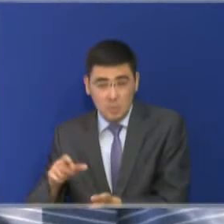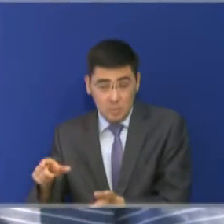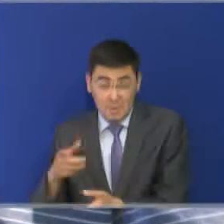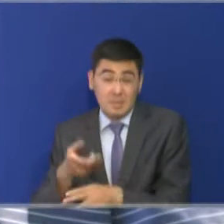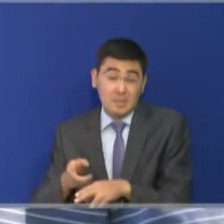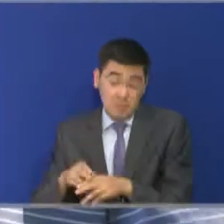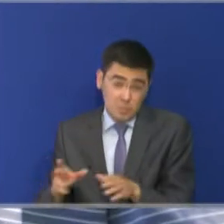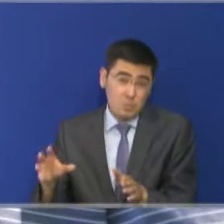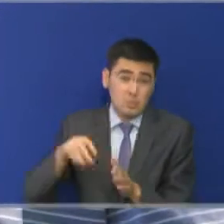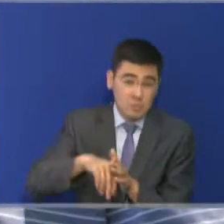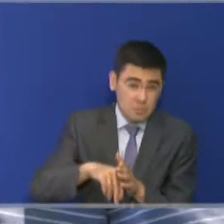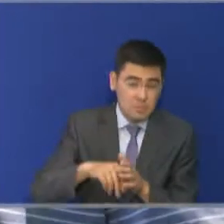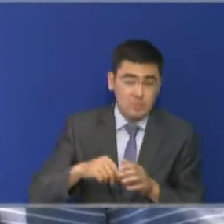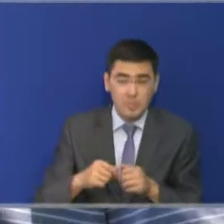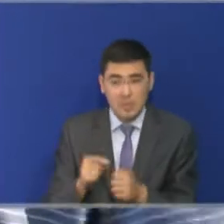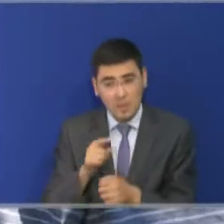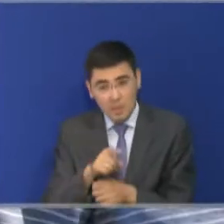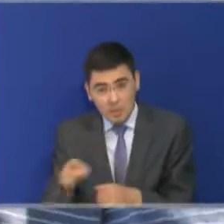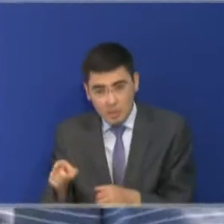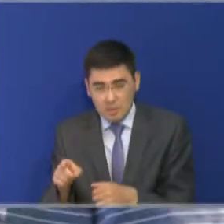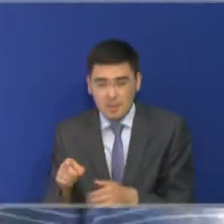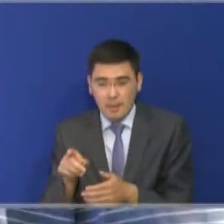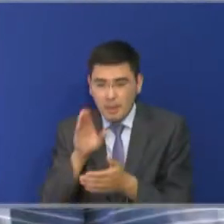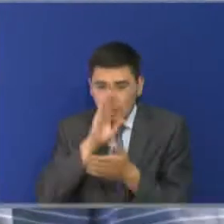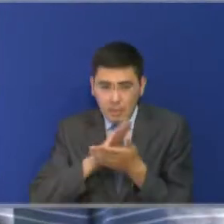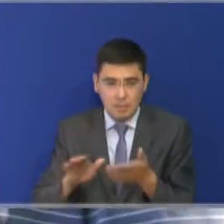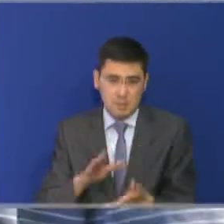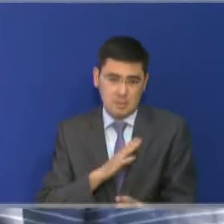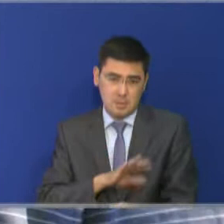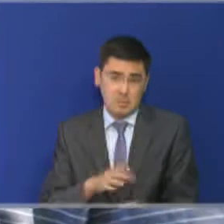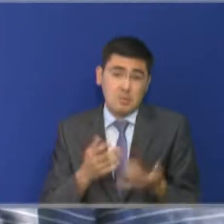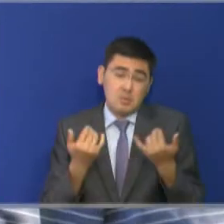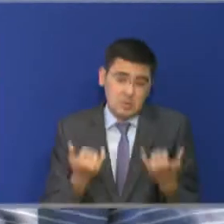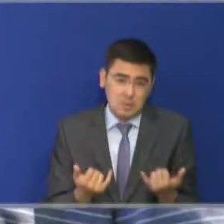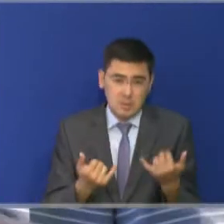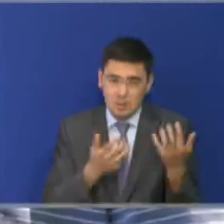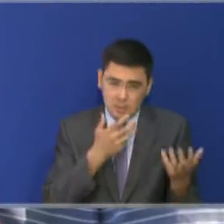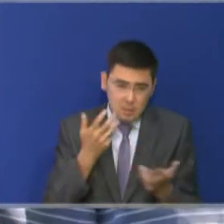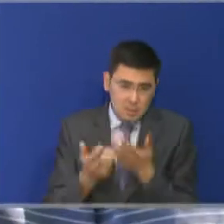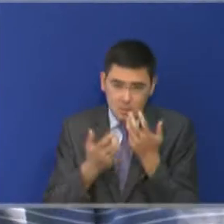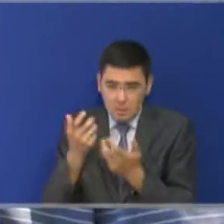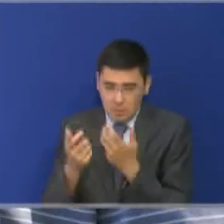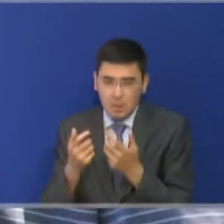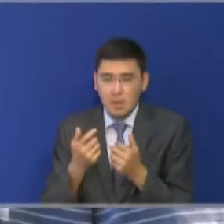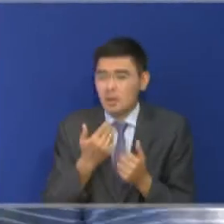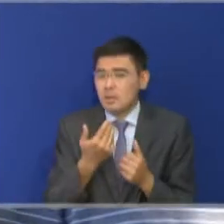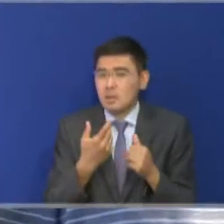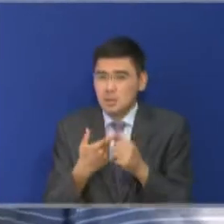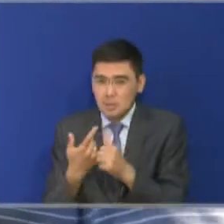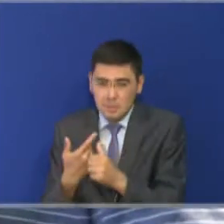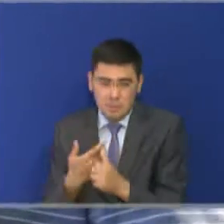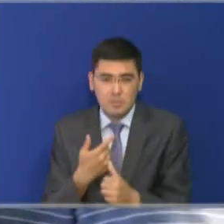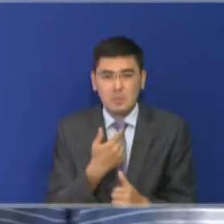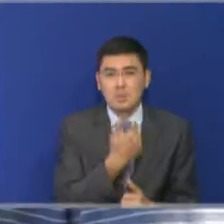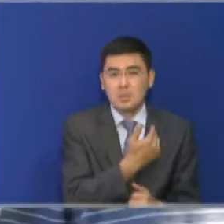мүлдем ақталмаған. Сонтан соларды іздеп тауып, ақтап, олардың жақсы есімдерін ұрпағына